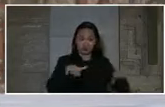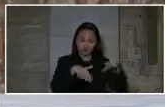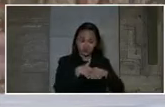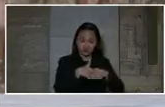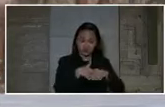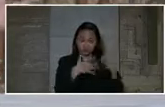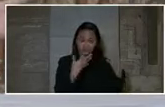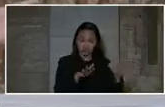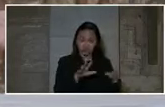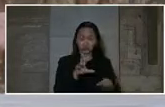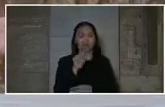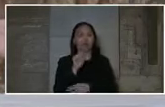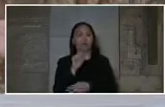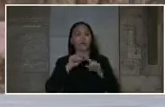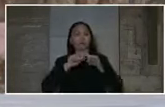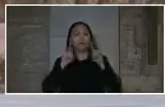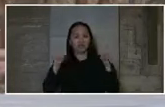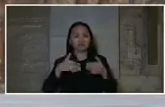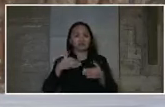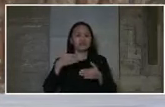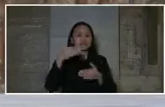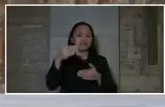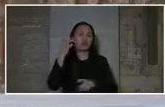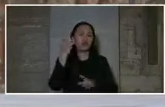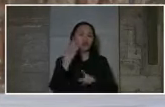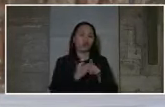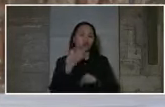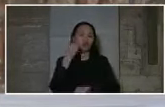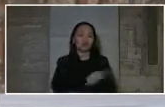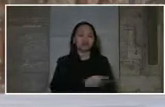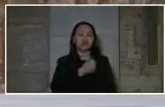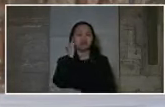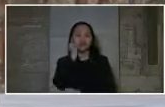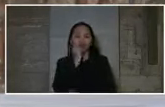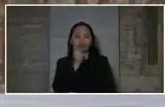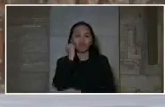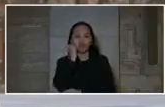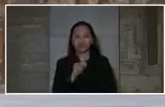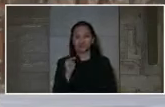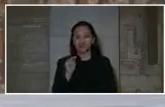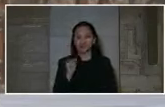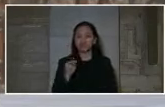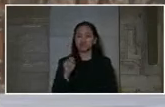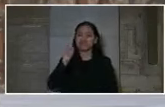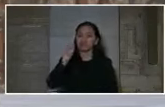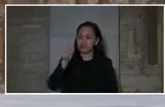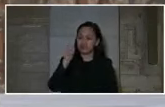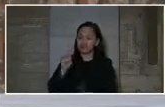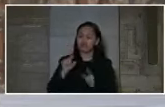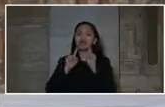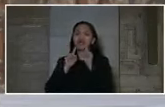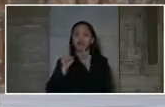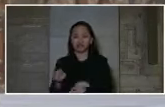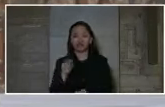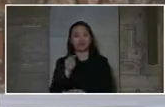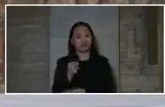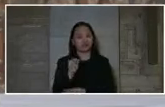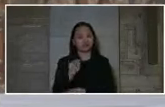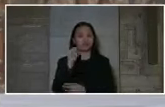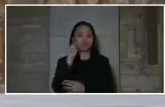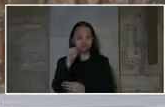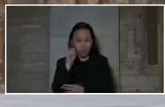Araw-araw, mula nang kayong ikasal, kinakailangang umoo pa rin kayo. Kinakailangan pa rin kayong magbigay